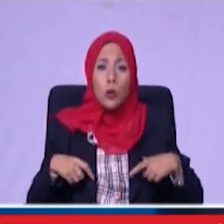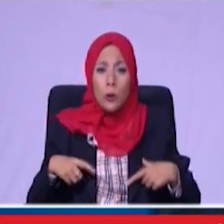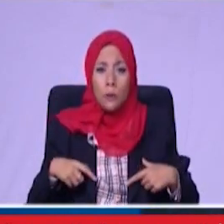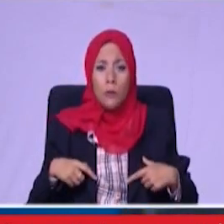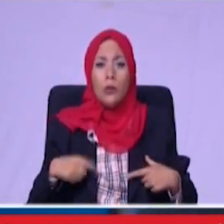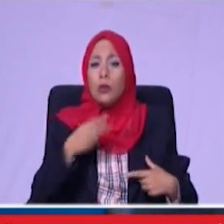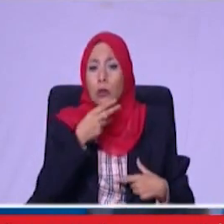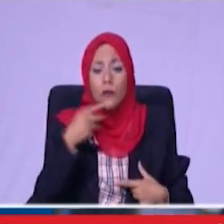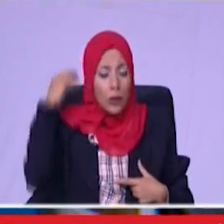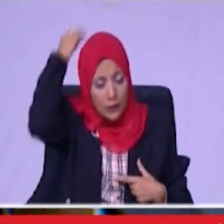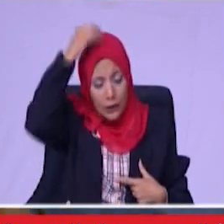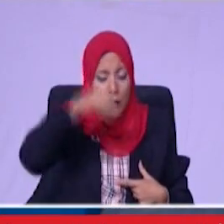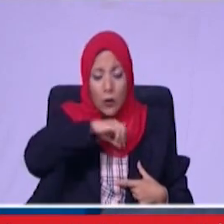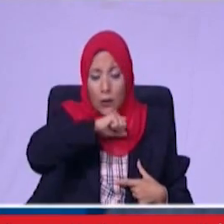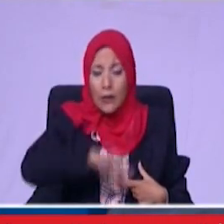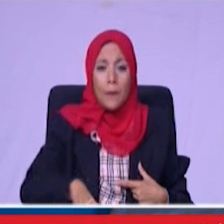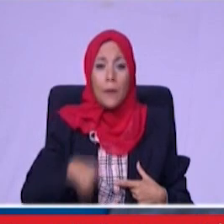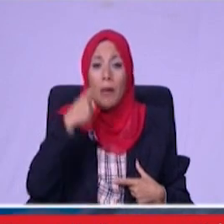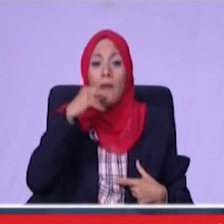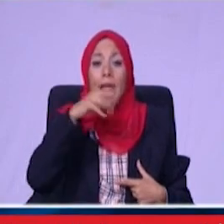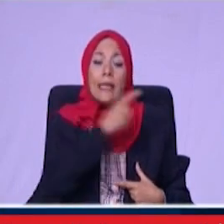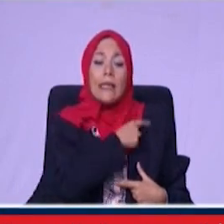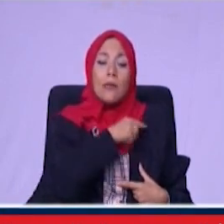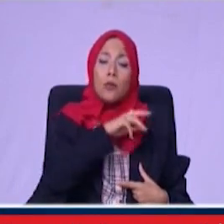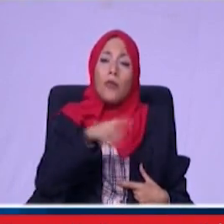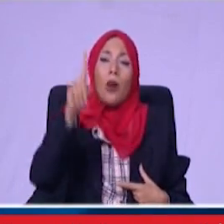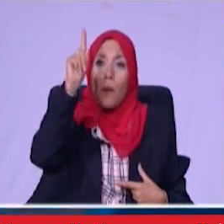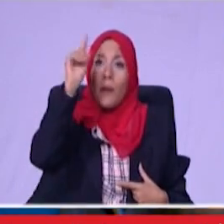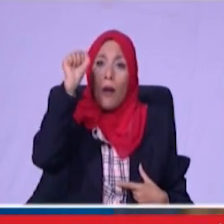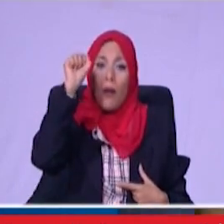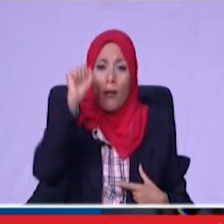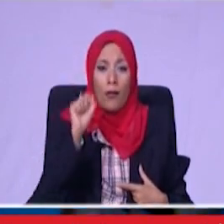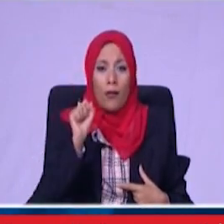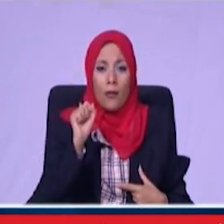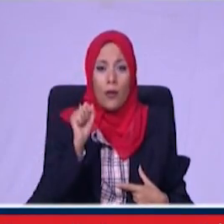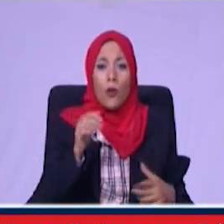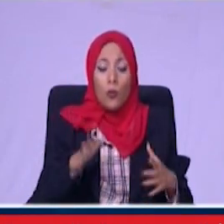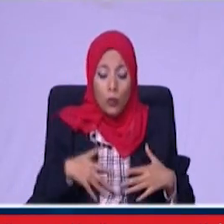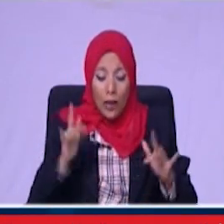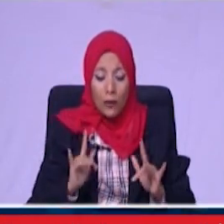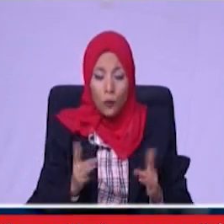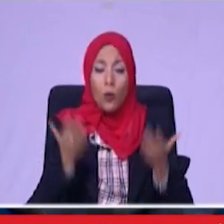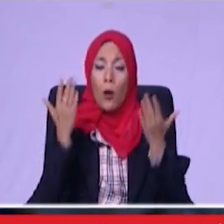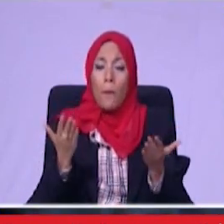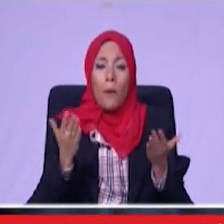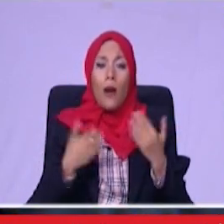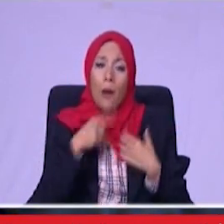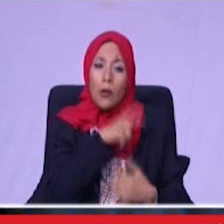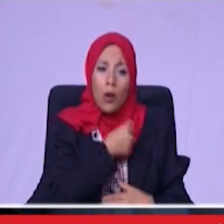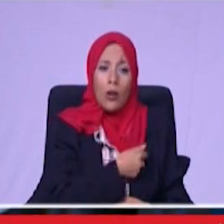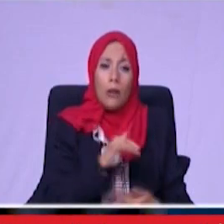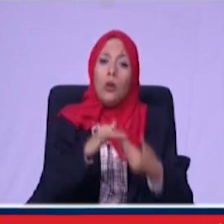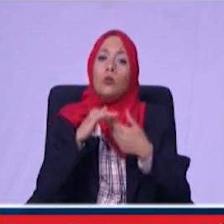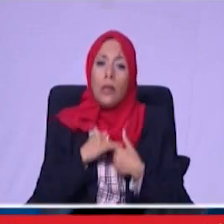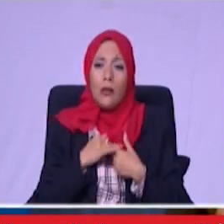سيدنا رسول الله صلى الله عليه وسلم وهو ساجد تحت العرش يطلب الشفاعه في اقامه الحساب